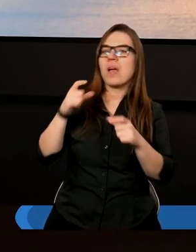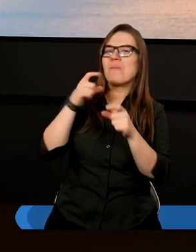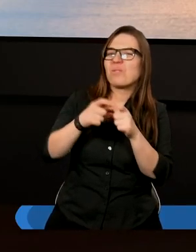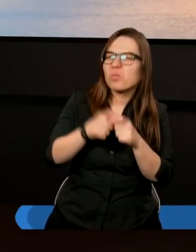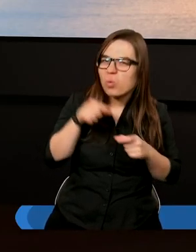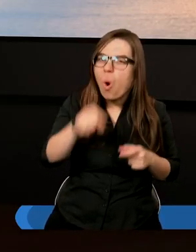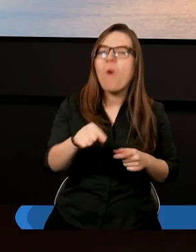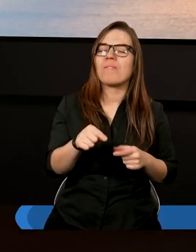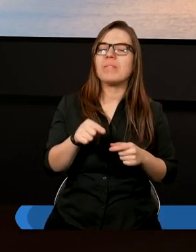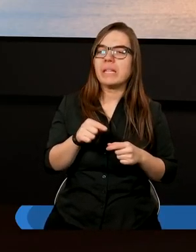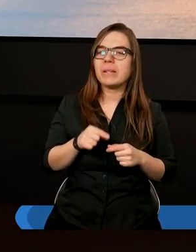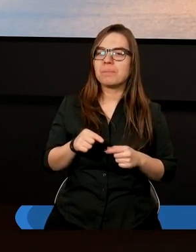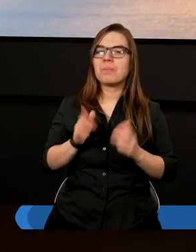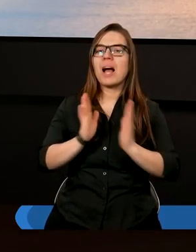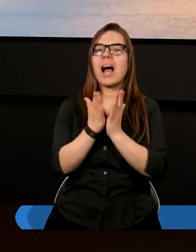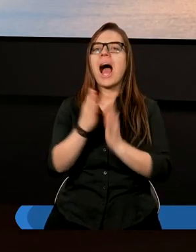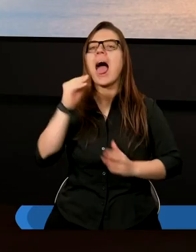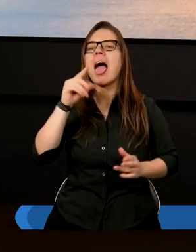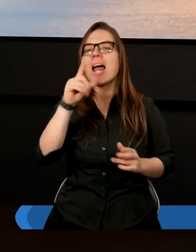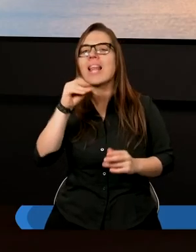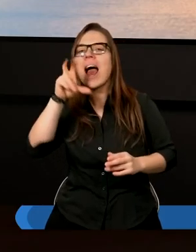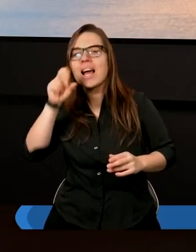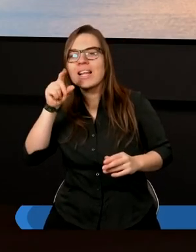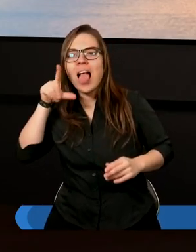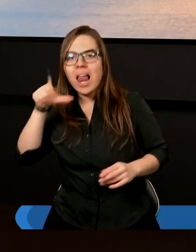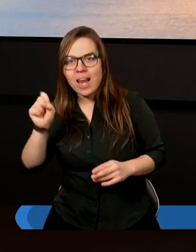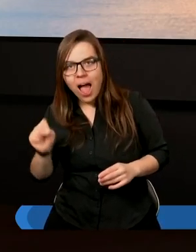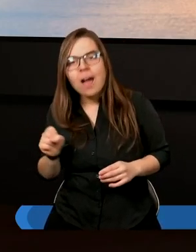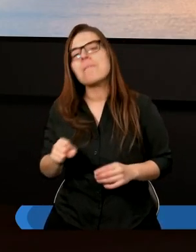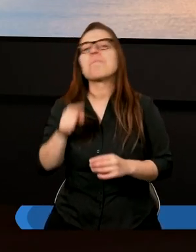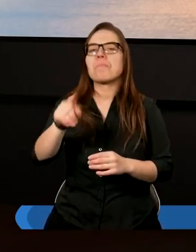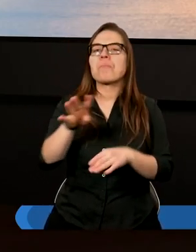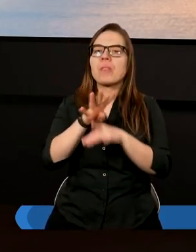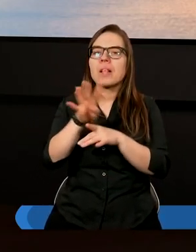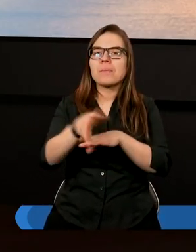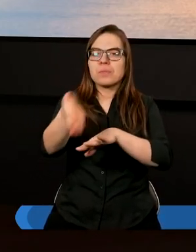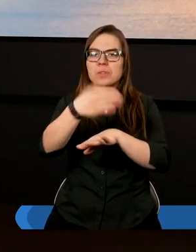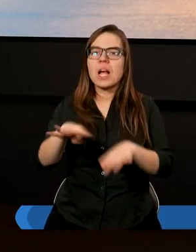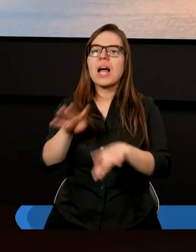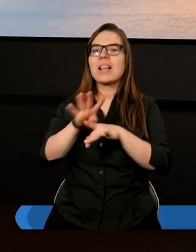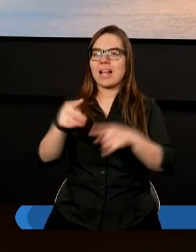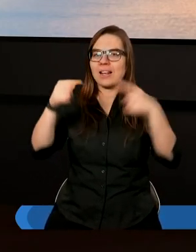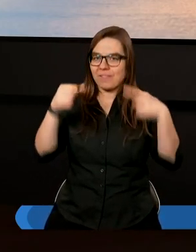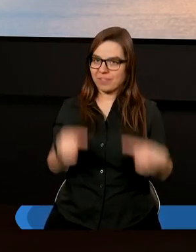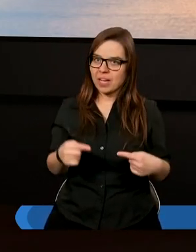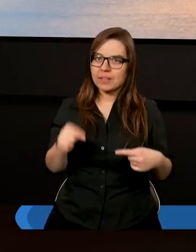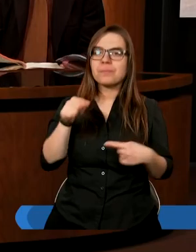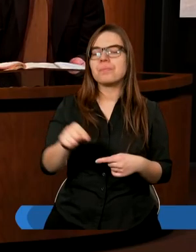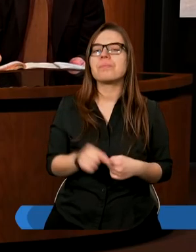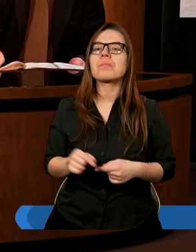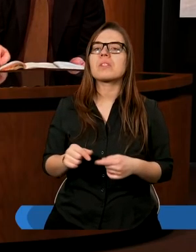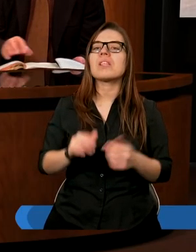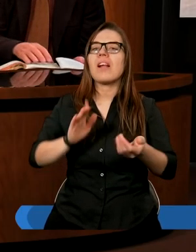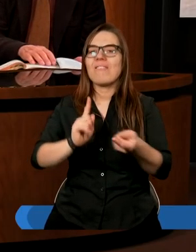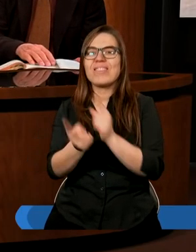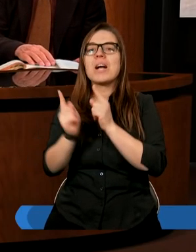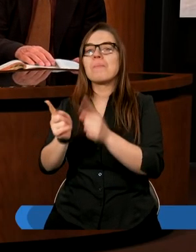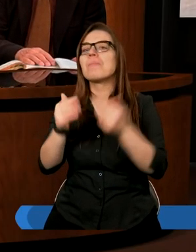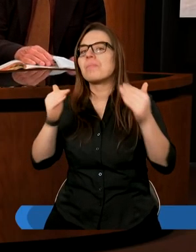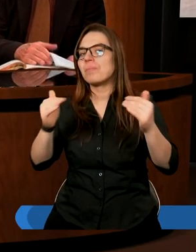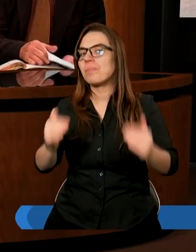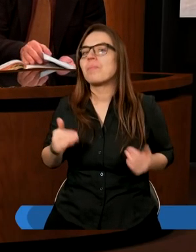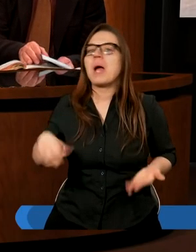w Księdze Ezechiela 14 rozdziale i 14 wierszu wymienione